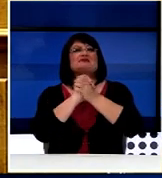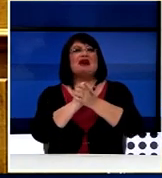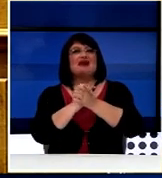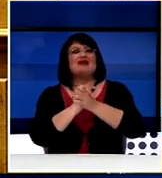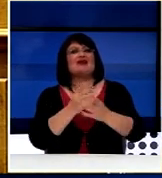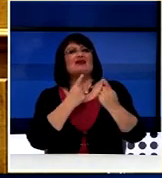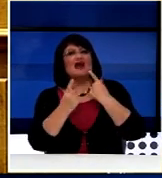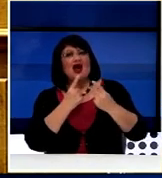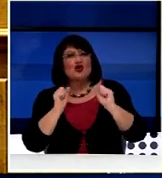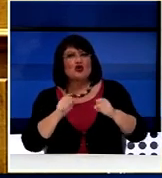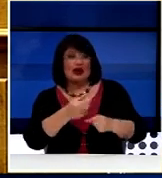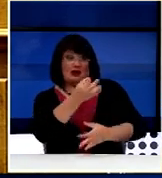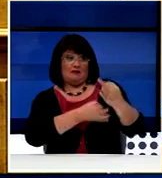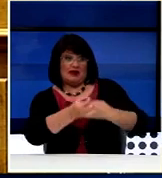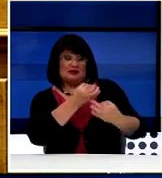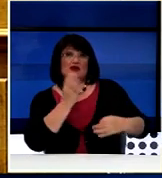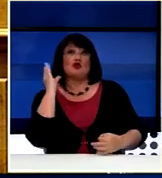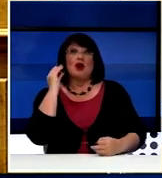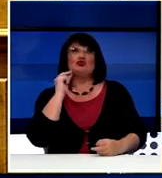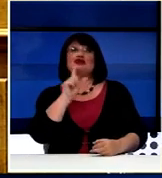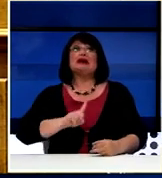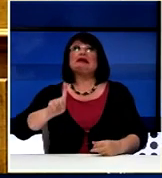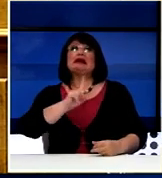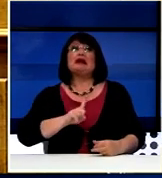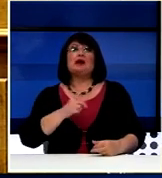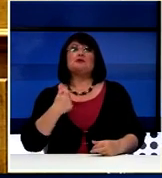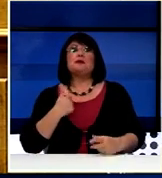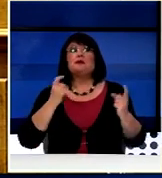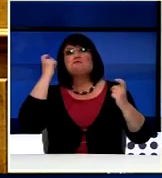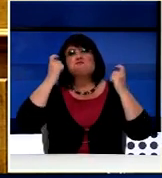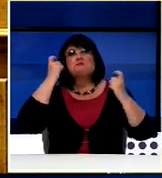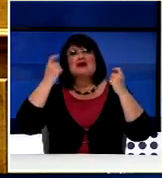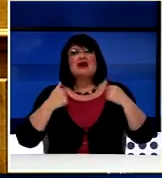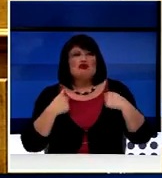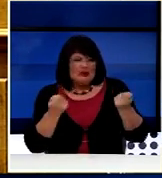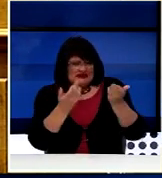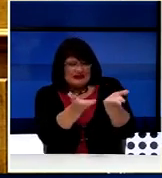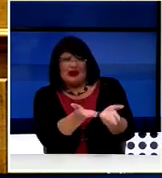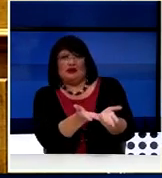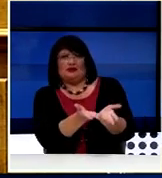το διάλογο. Σας άκουσα λοιπόν σήμερα και διαρωτήθηκα τι ακριβώς κάνουμε.